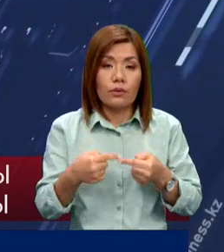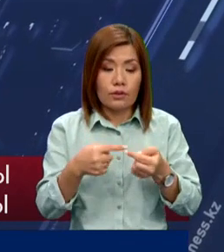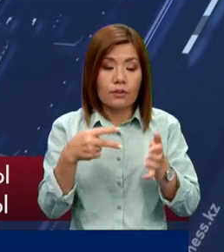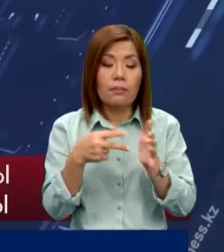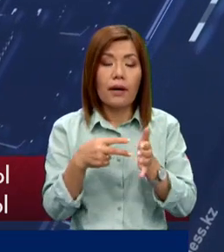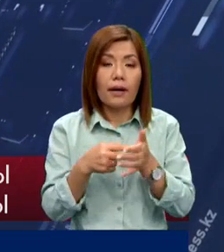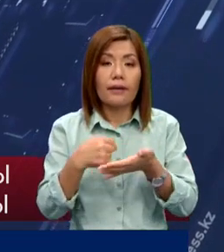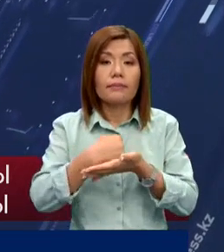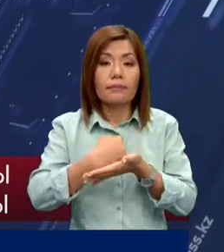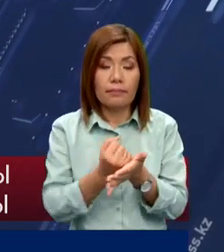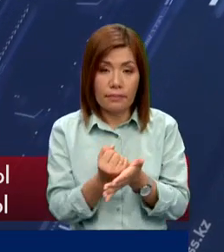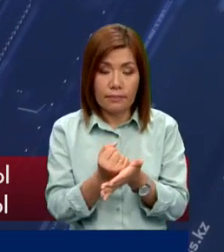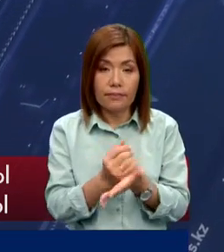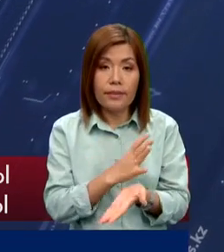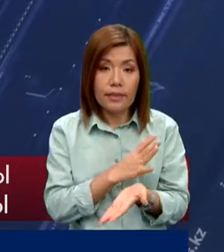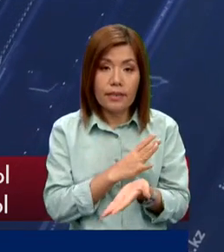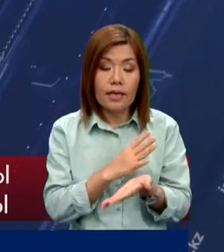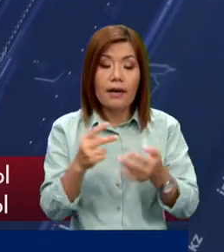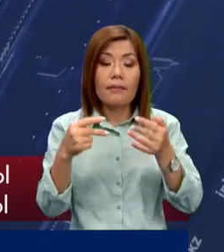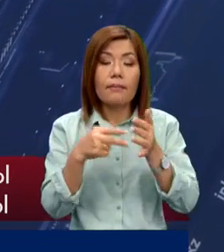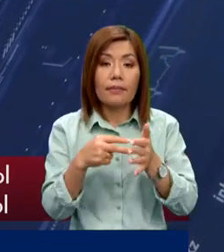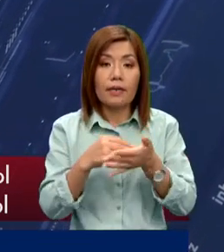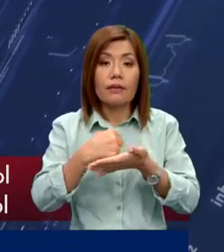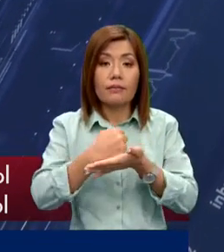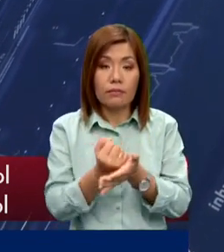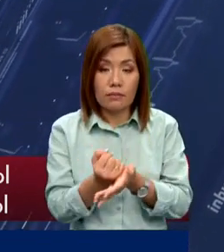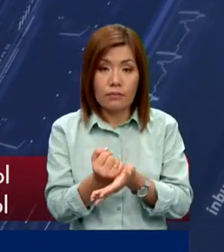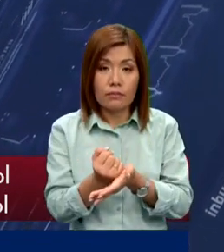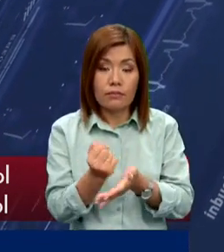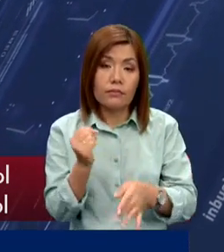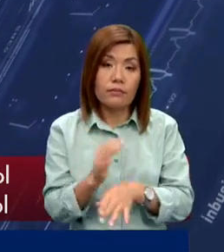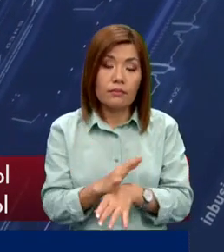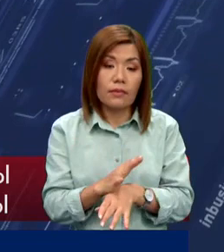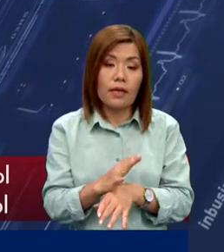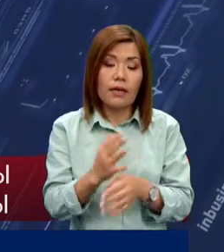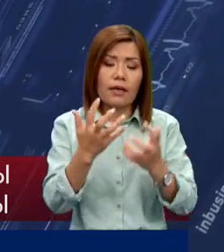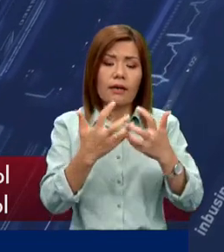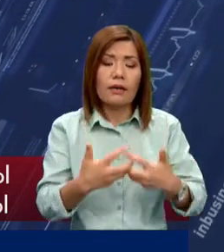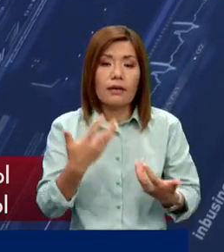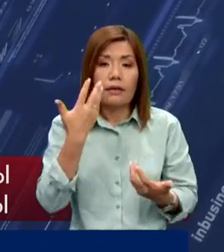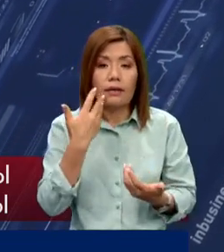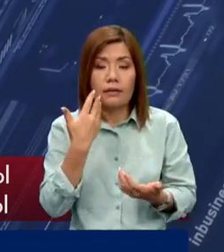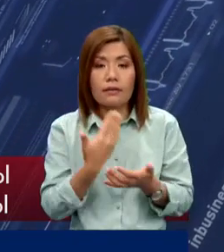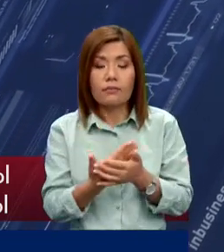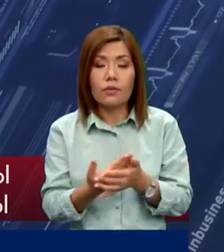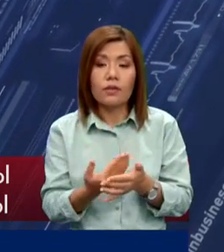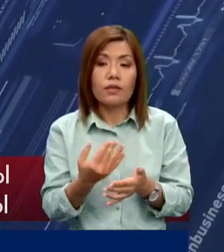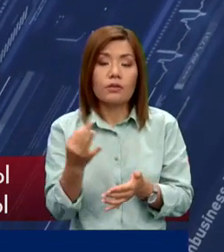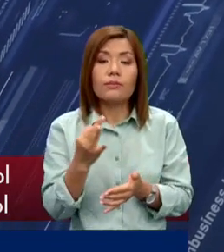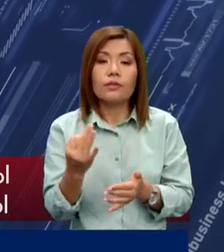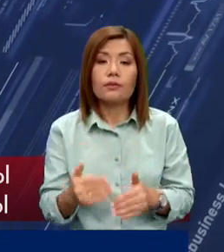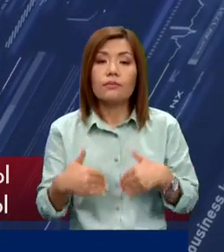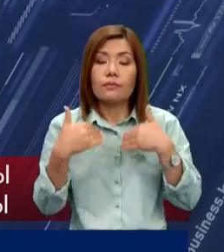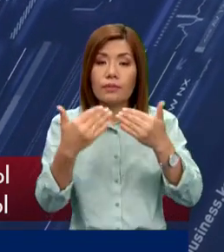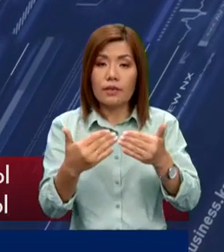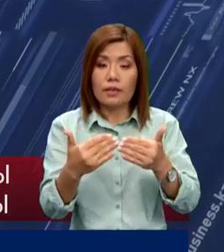Сол шекті баға қойылғандықтан қанша мәрте ол жаңағы қанша есе қымбаттаса да сол